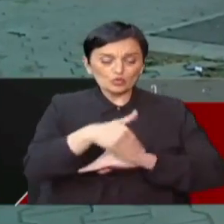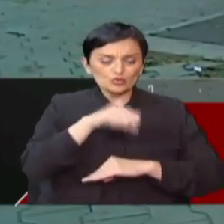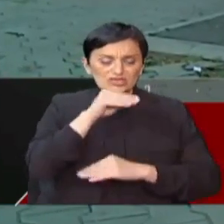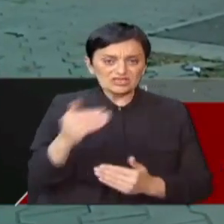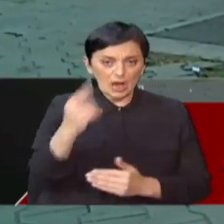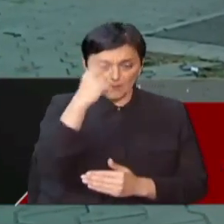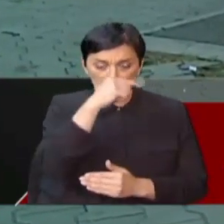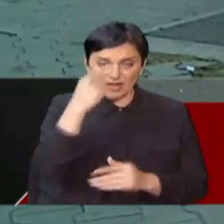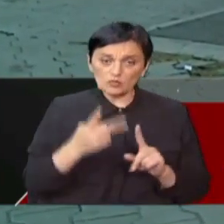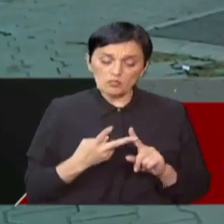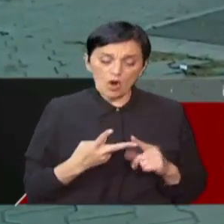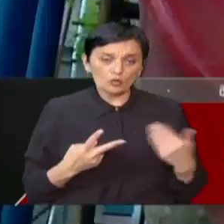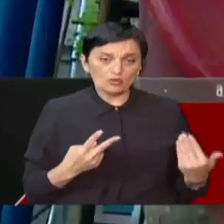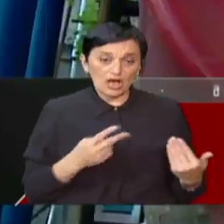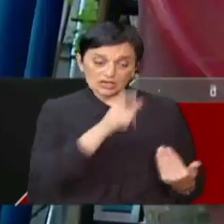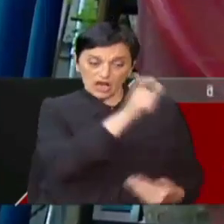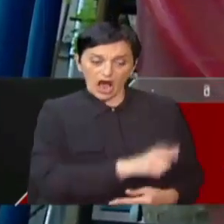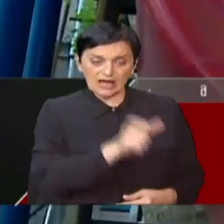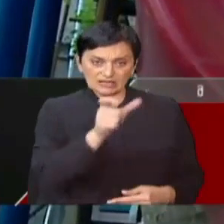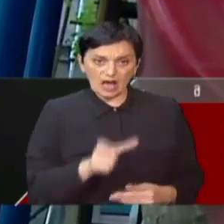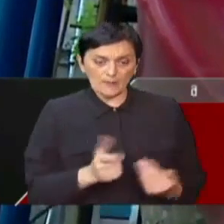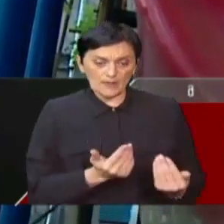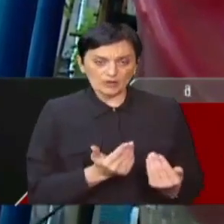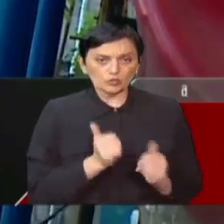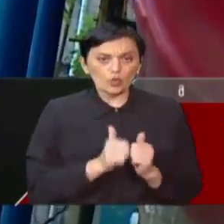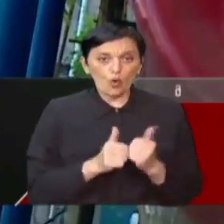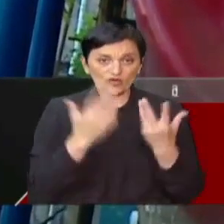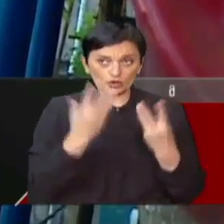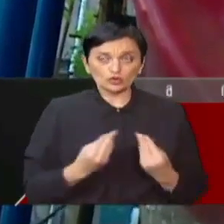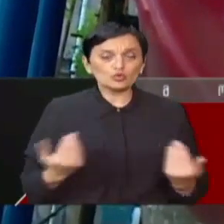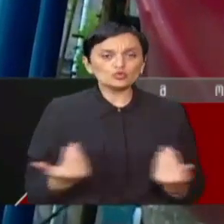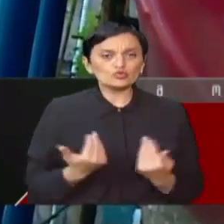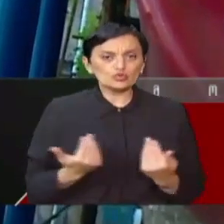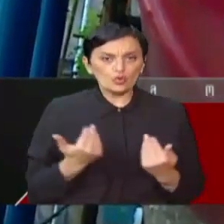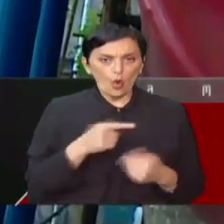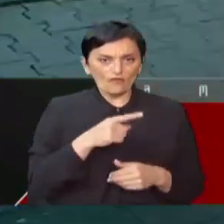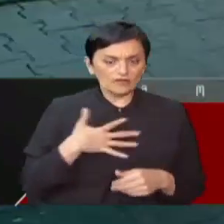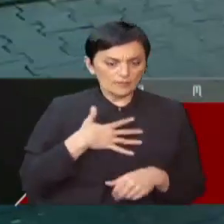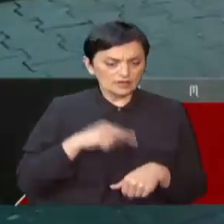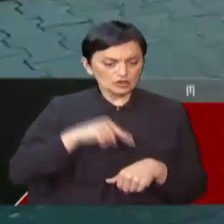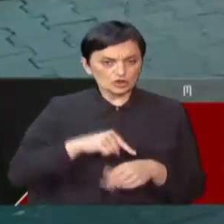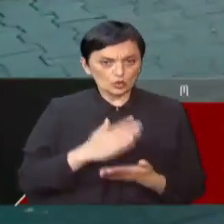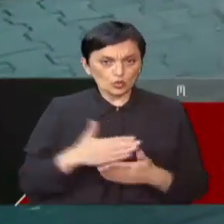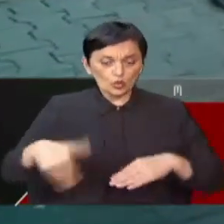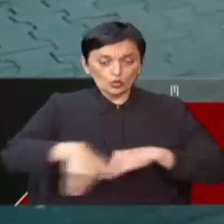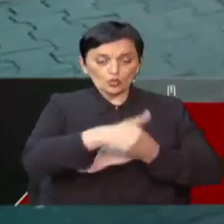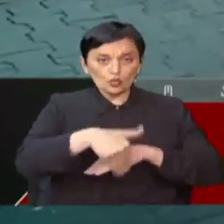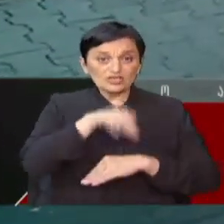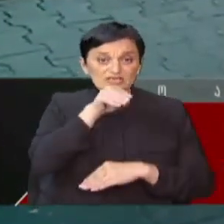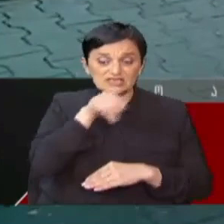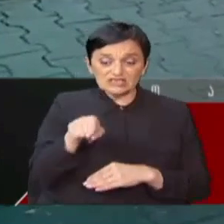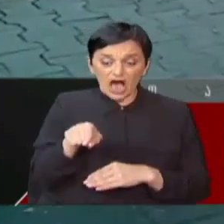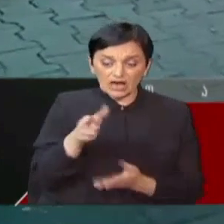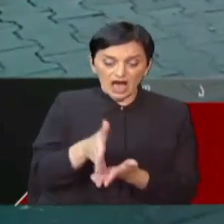ცხოველების ბედია, მეორე მხარეს კი არიან ადამიანები, რომლებიც ყოველდღე ორ ცხოვრებაში შეწუხებულები არიან ქუჩაში მიუსაფარი